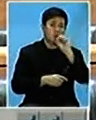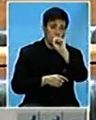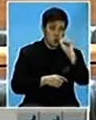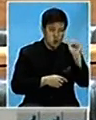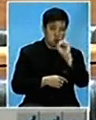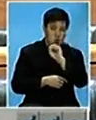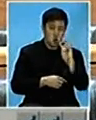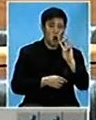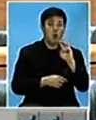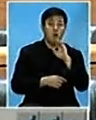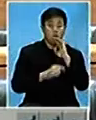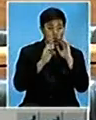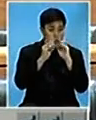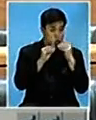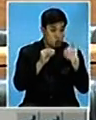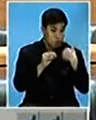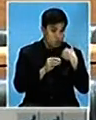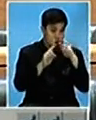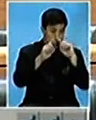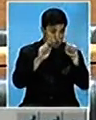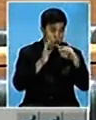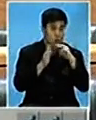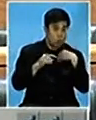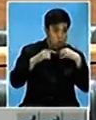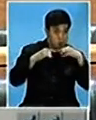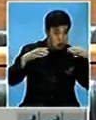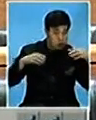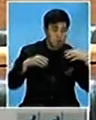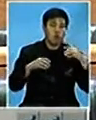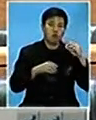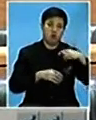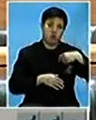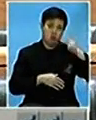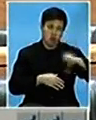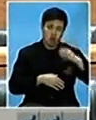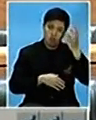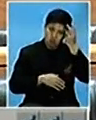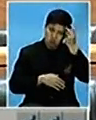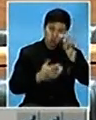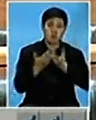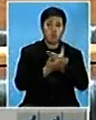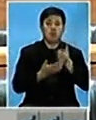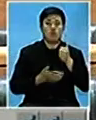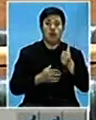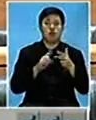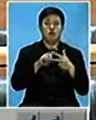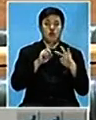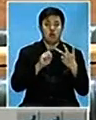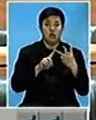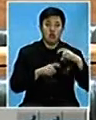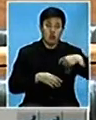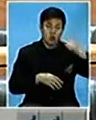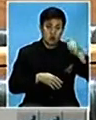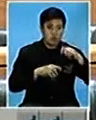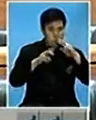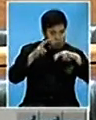ะประชุมเรามีข้อบังคับของเราขัดหรือไม่ขัดศาลรัฐธรรมนูญหยิบยกเรื่องนี้มาพิจารณาศาลรัฐธรรมนูญมีอำนาจในการวินิ